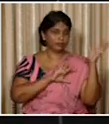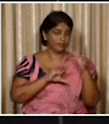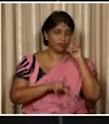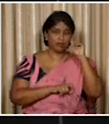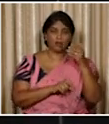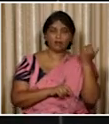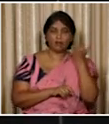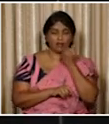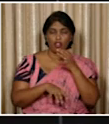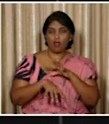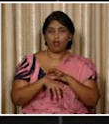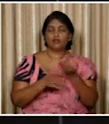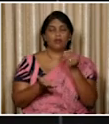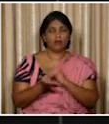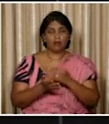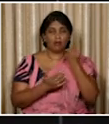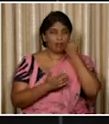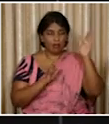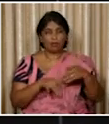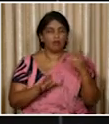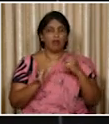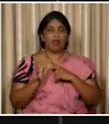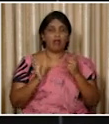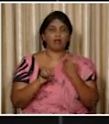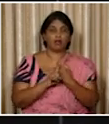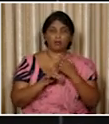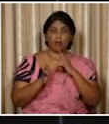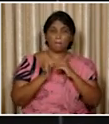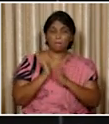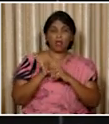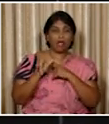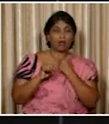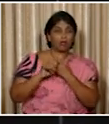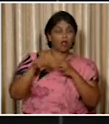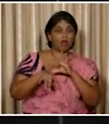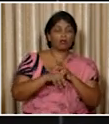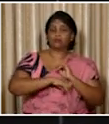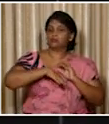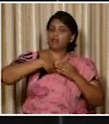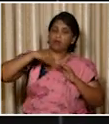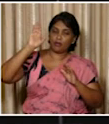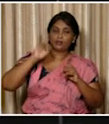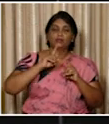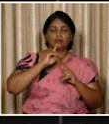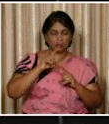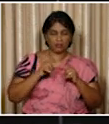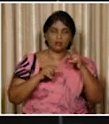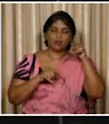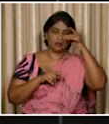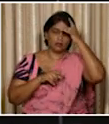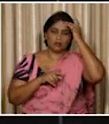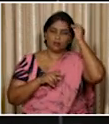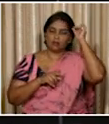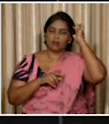வெளிநோயாளர் பிரிவின் கூட மருந்துகள் வழங்கப்படவில்லை. ஆகவே தயவுசெய்து தலைமை தாங்கும் உறுப்பினர்களே, இது ஒரு மனித